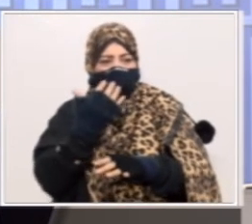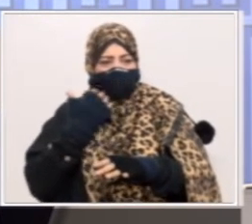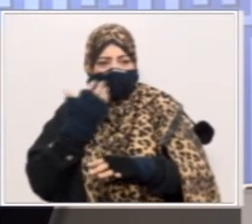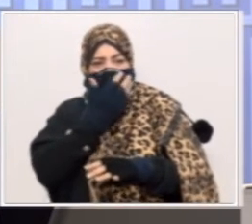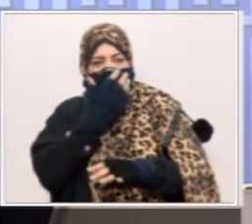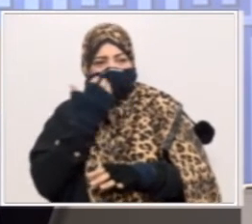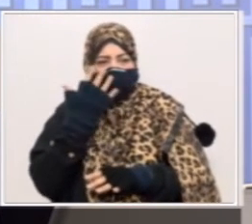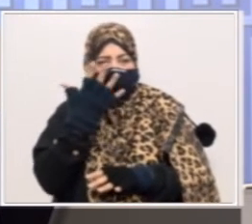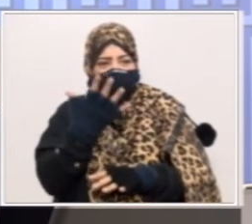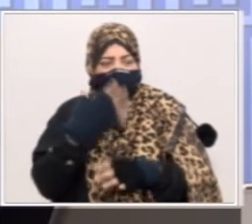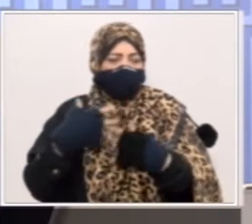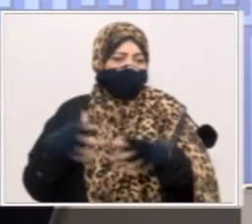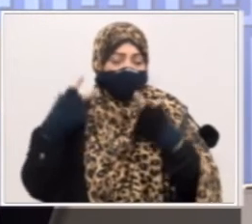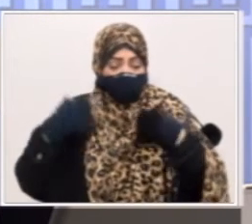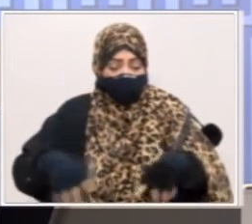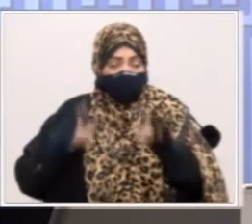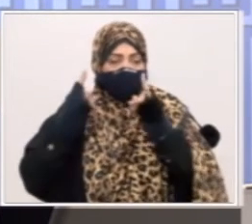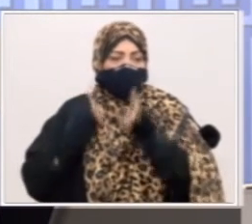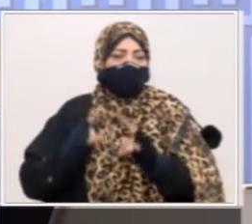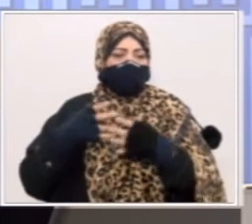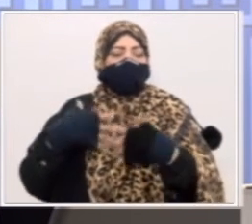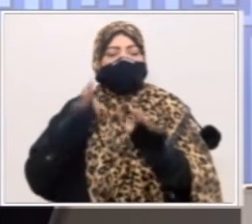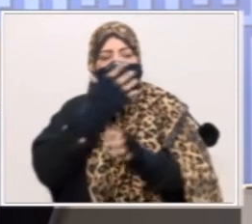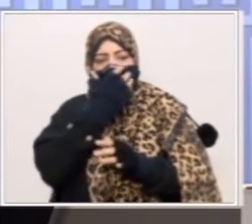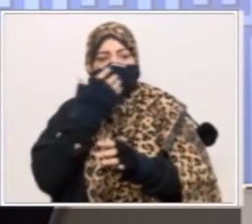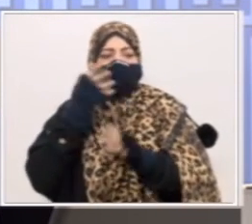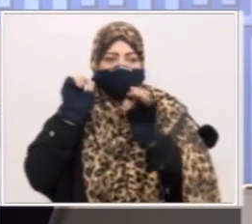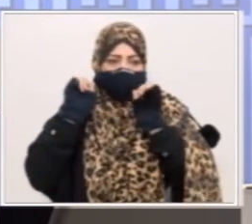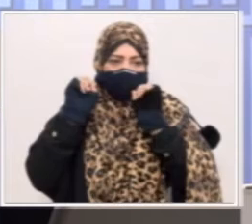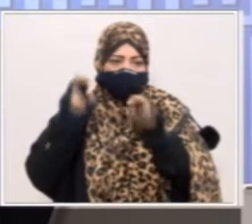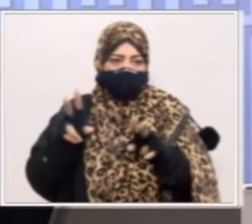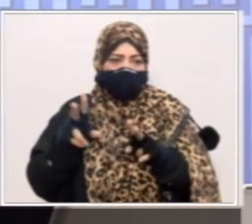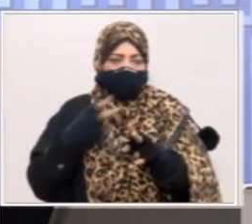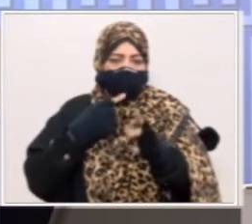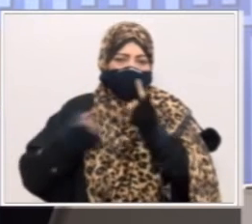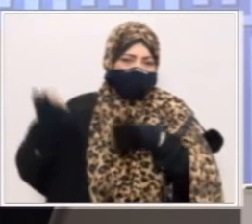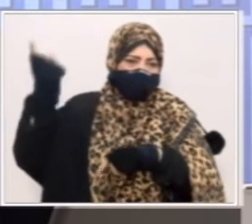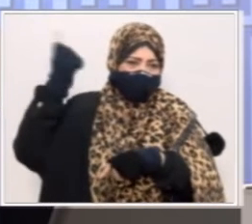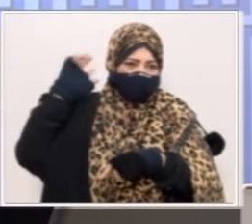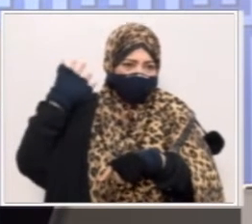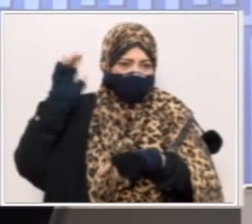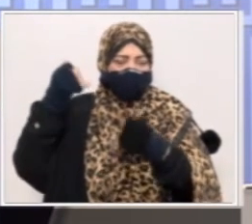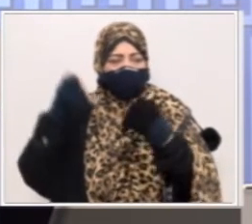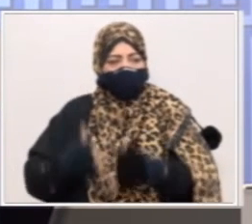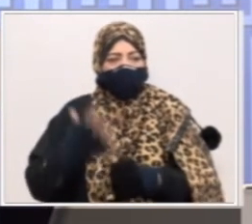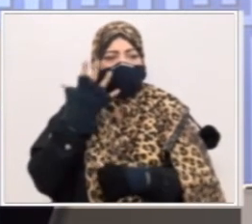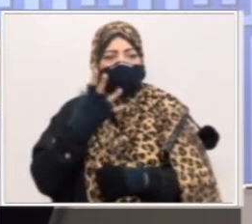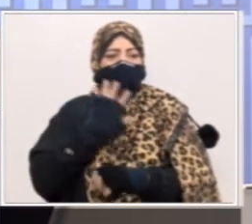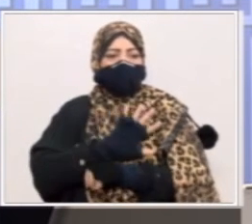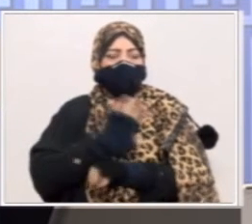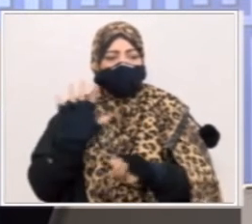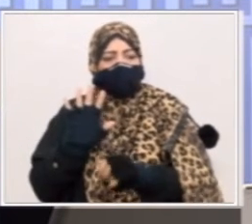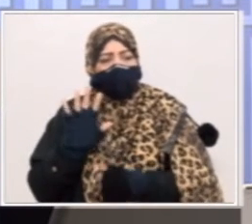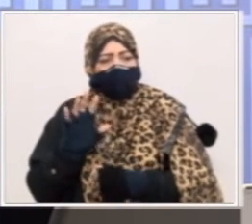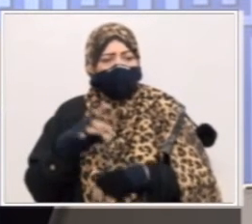عليه قضاء ما عليه من رمضان الماضي في هذه الأيام، يقضي 5 أيام التي عليه. فإن عجز في هذه الأيام